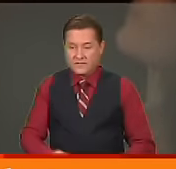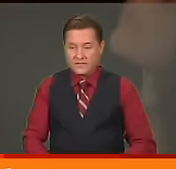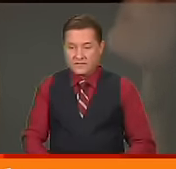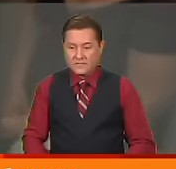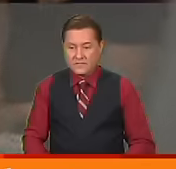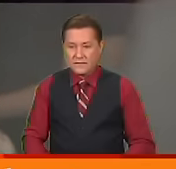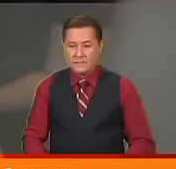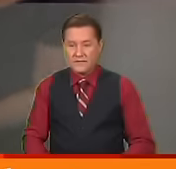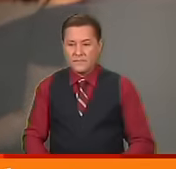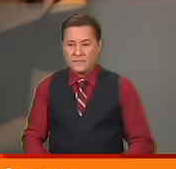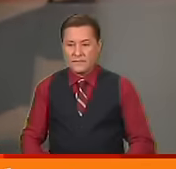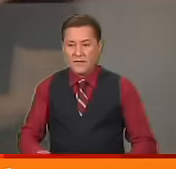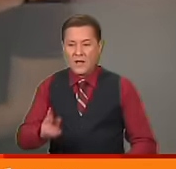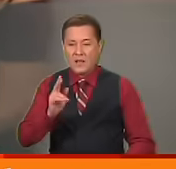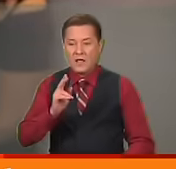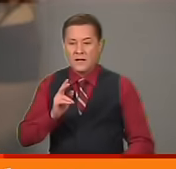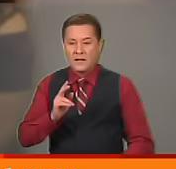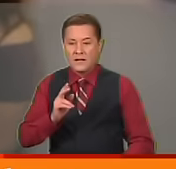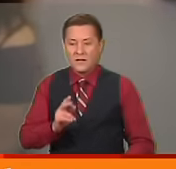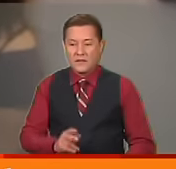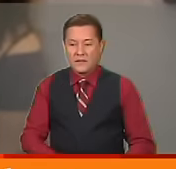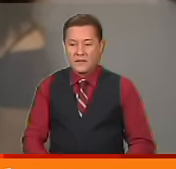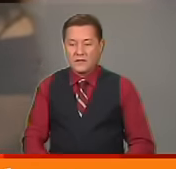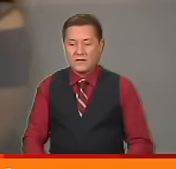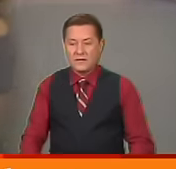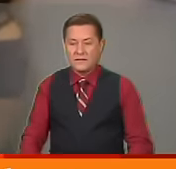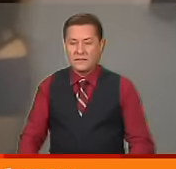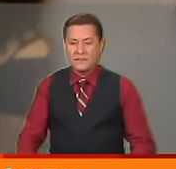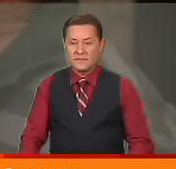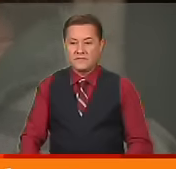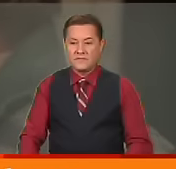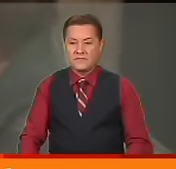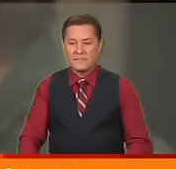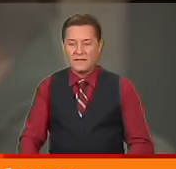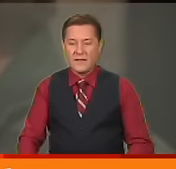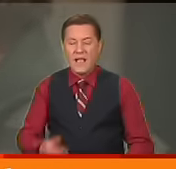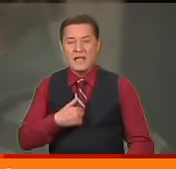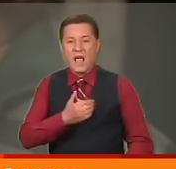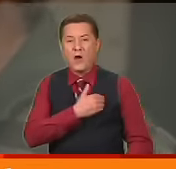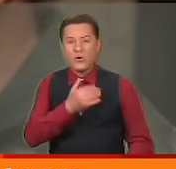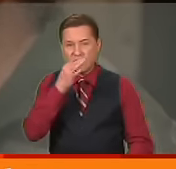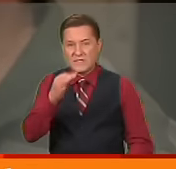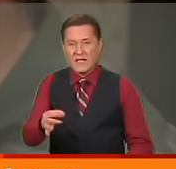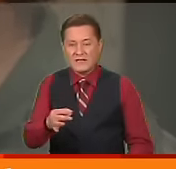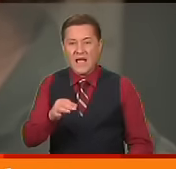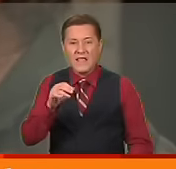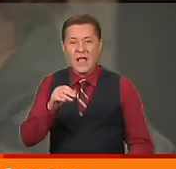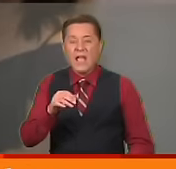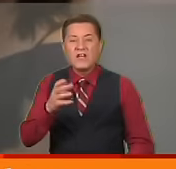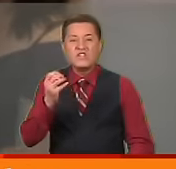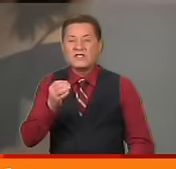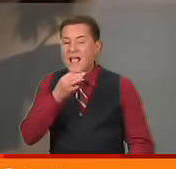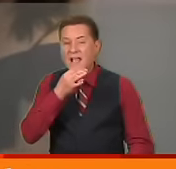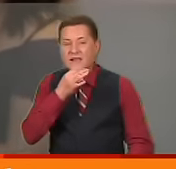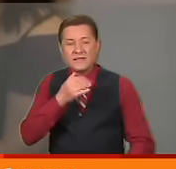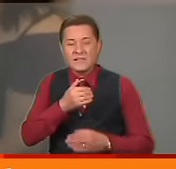Да. Держава. Хто раніше встав, така є. Той, і я вам хочу сказати, і ви ще не пізно.